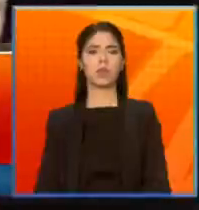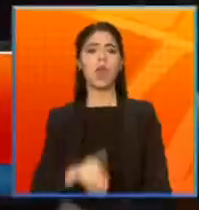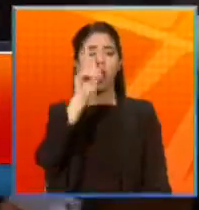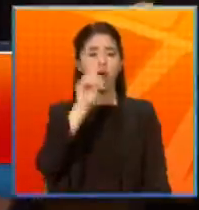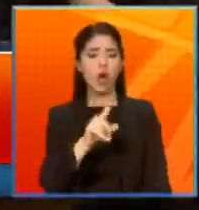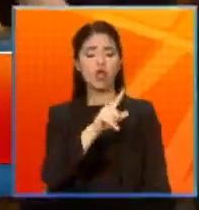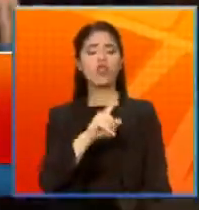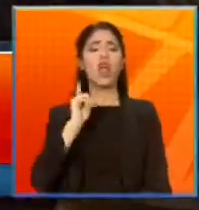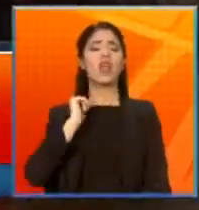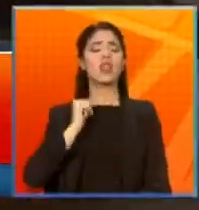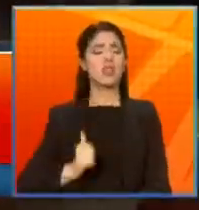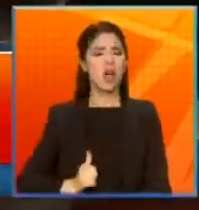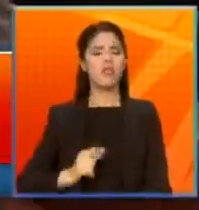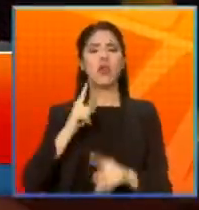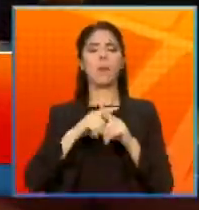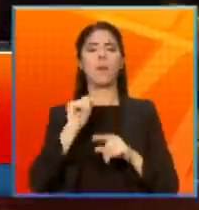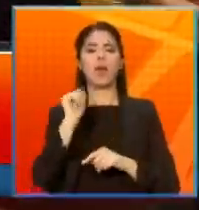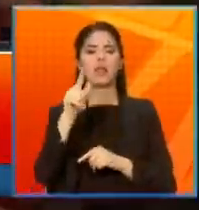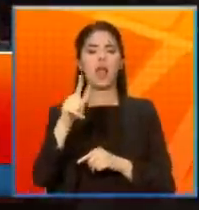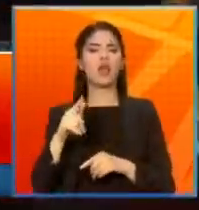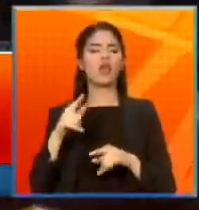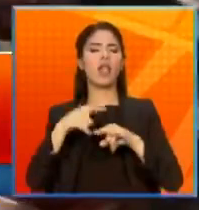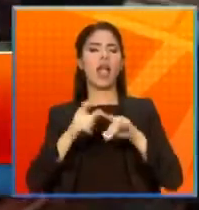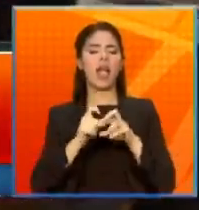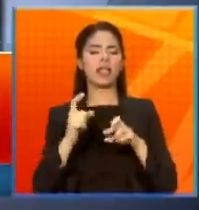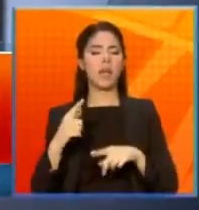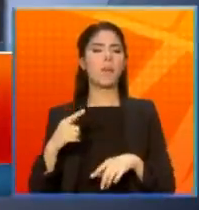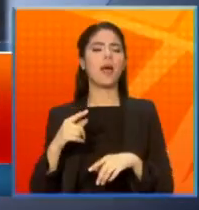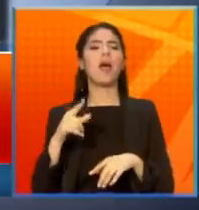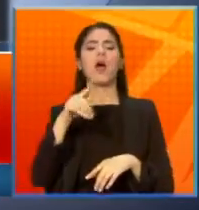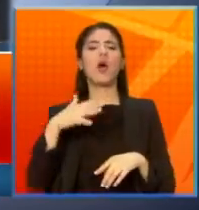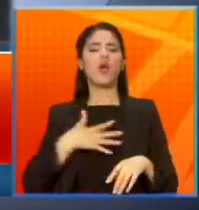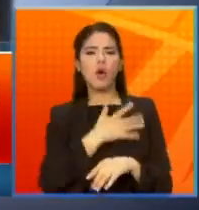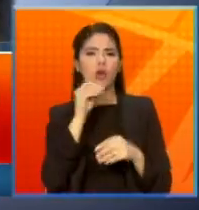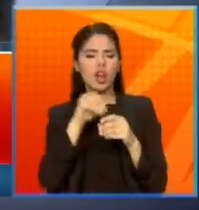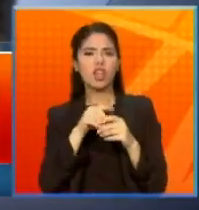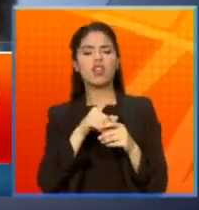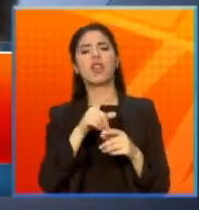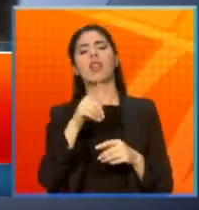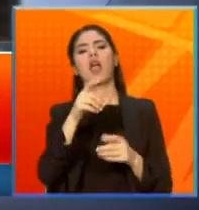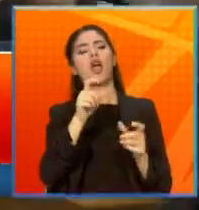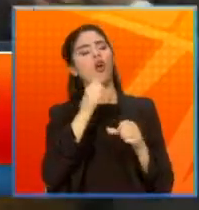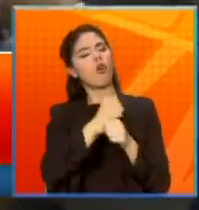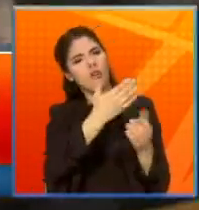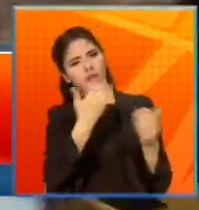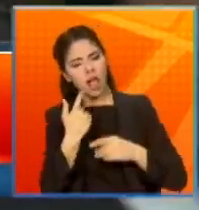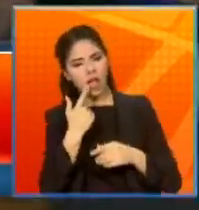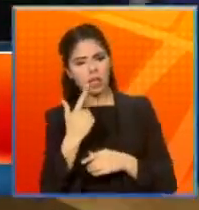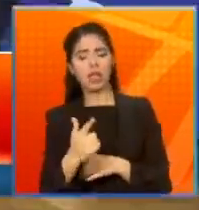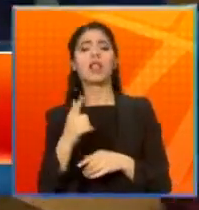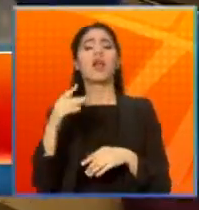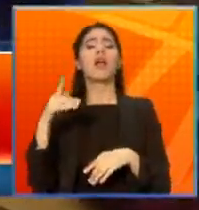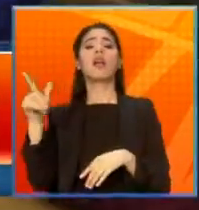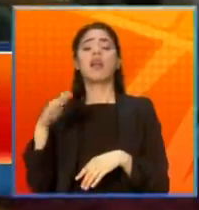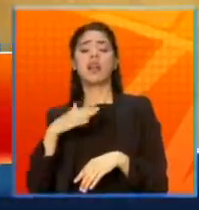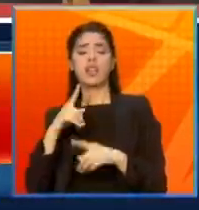Önce savcıları pazar günü yapılan HDP kongresiyle ilgili göreve çağırdı. Ardından o kongreye yardımcısını gönderen Kemal